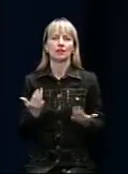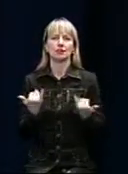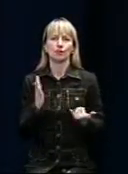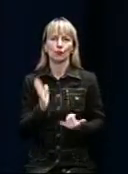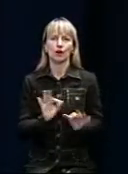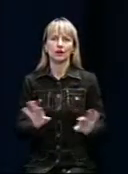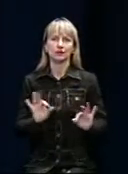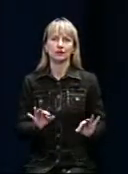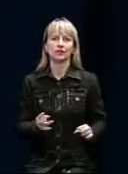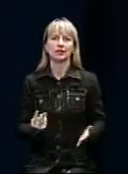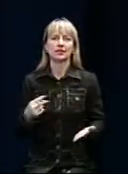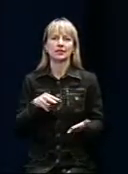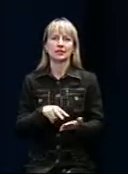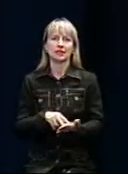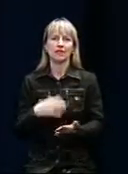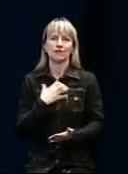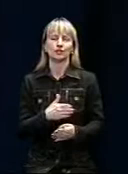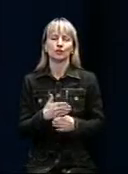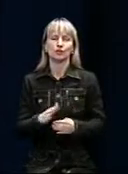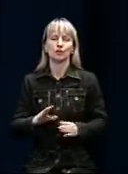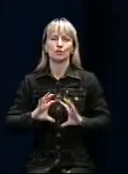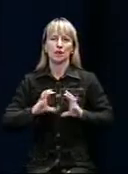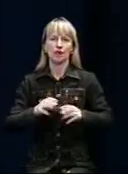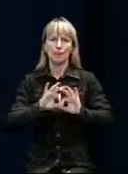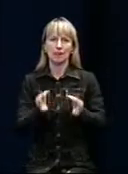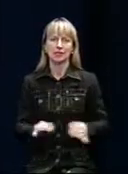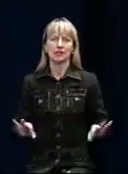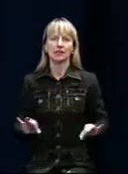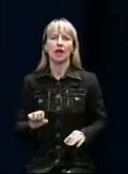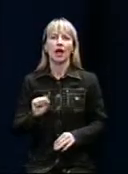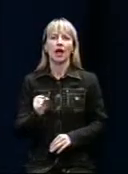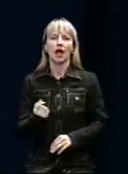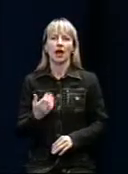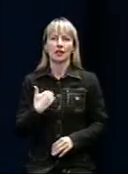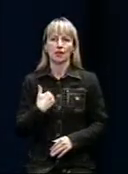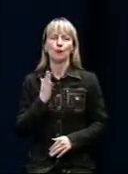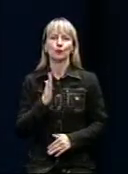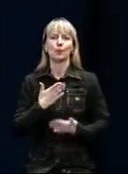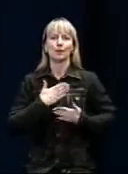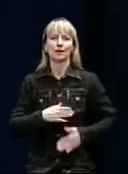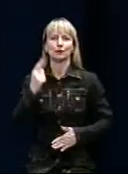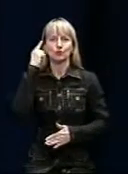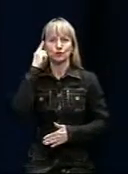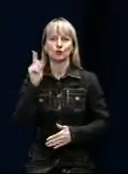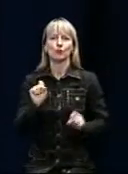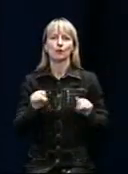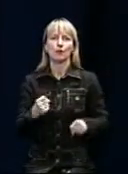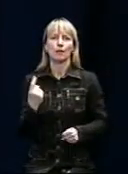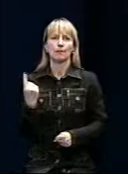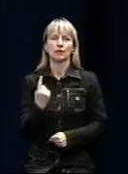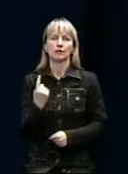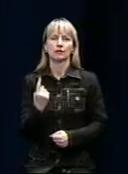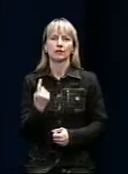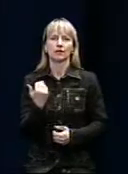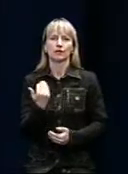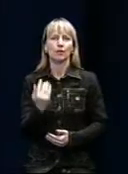програмі, стане хрестоматійною частиною світового мистецтва. Ну, а нам буде приємно знати, що, можливо, вперше ви почули